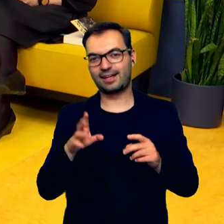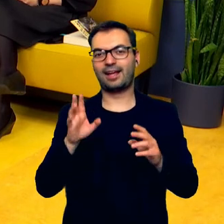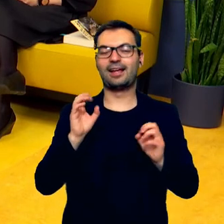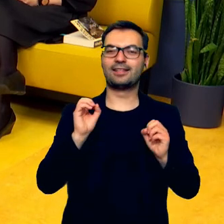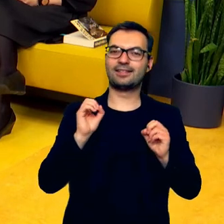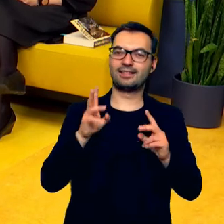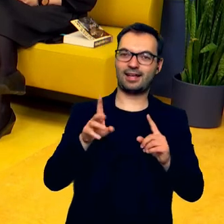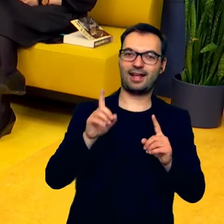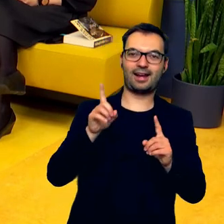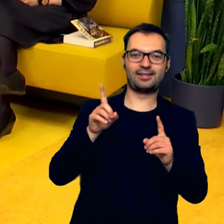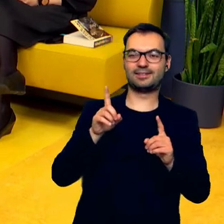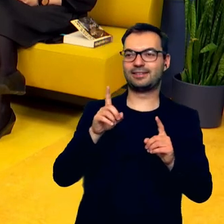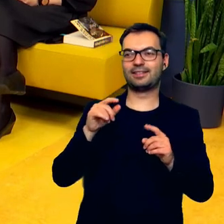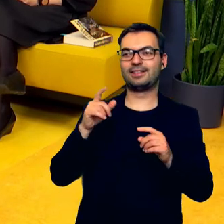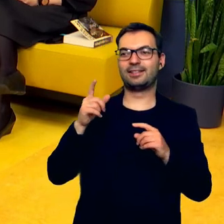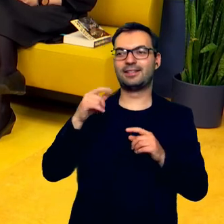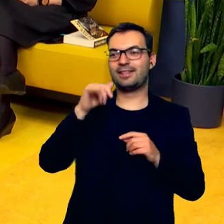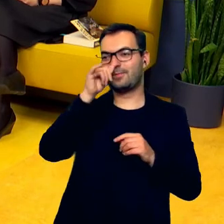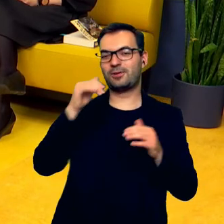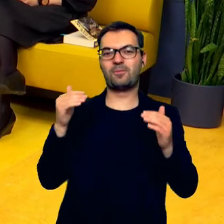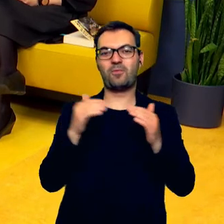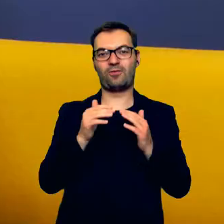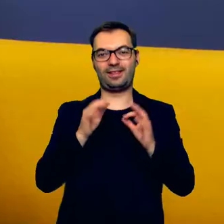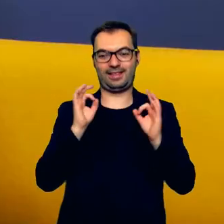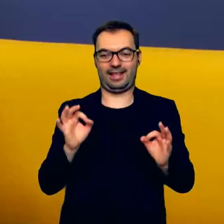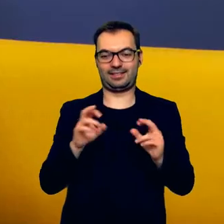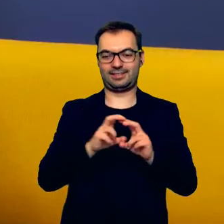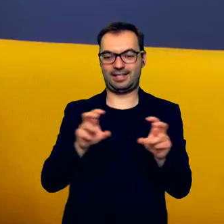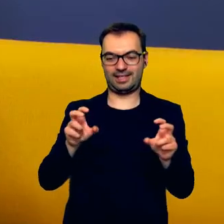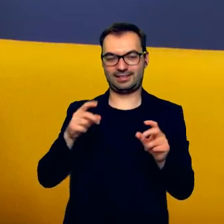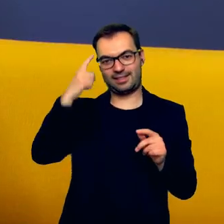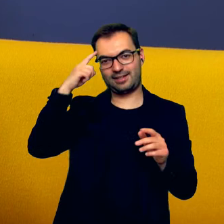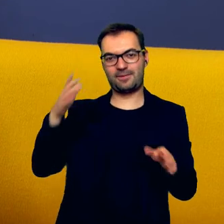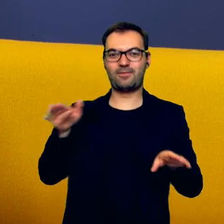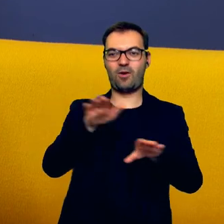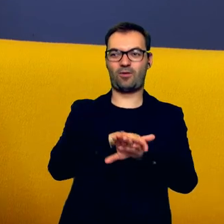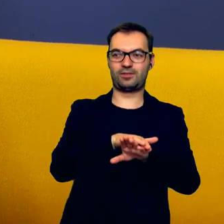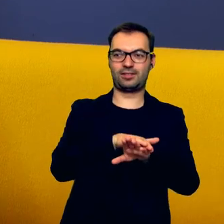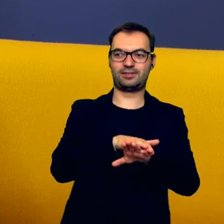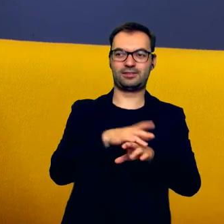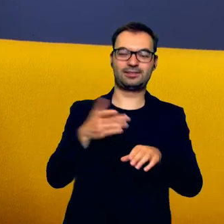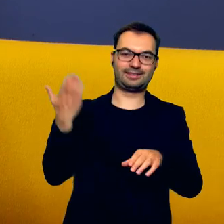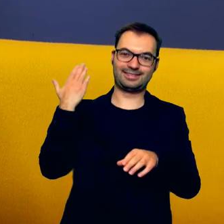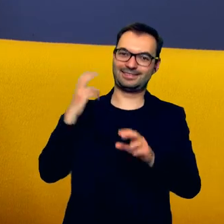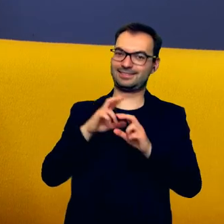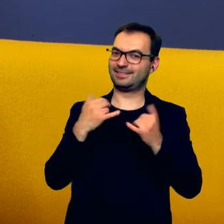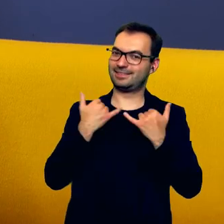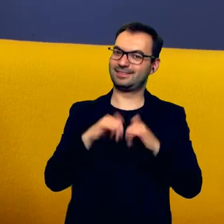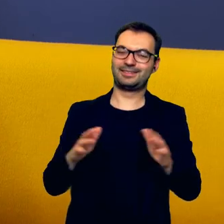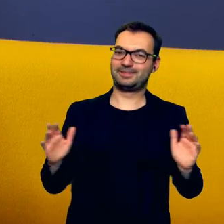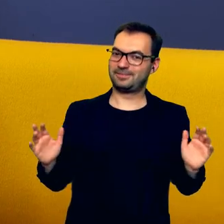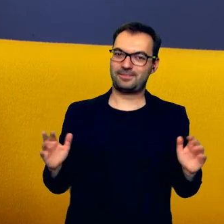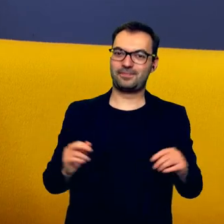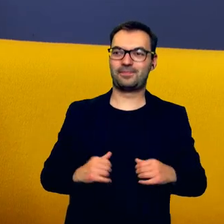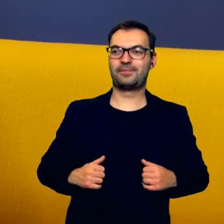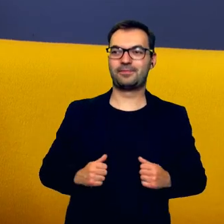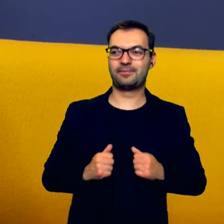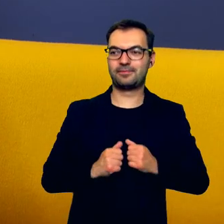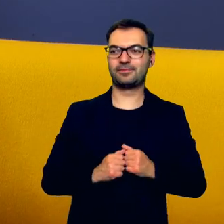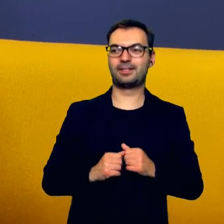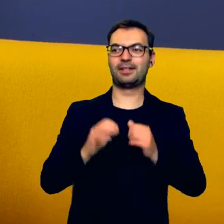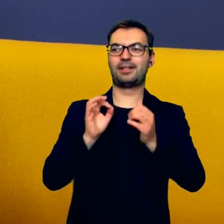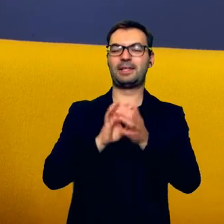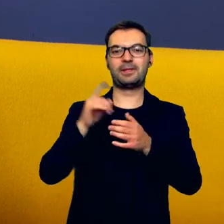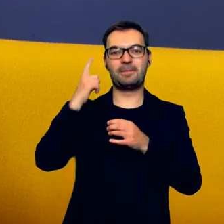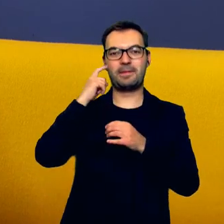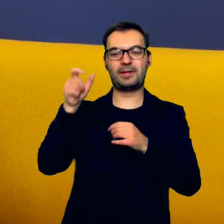też, nie zawsze możemy przykładać nasze współczesne wyobrażenia do tamtych czasów. Jasne. Na